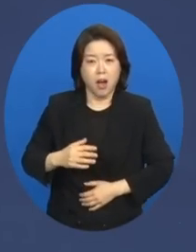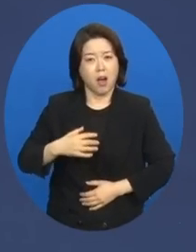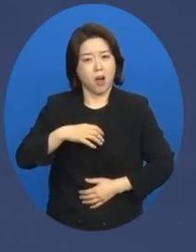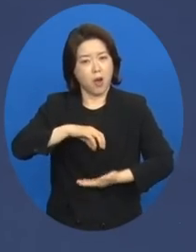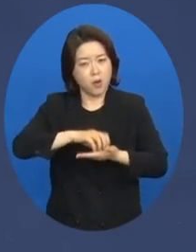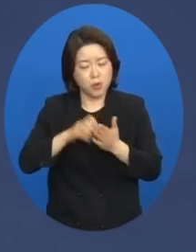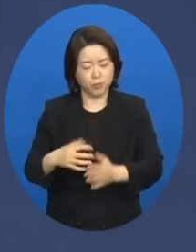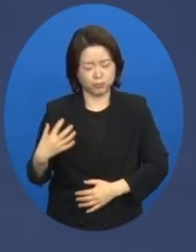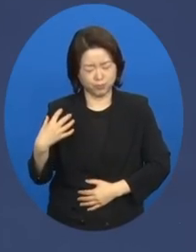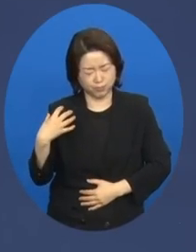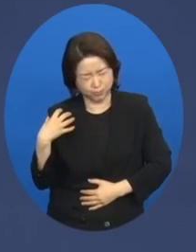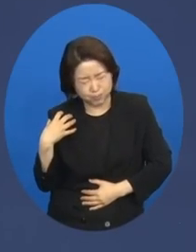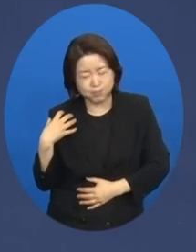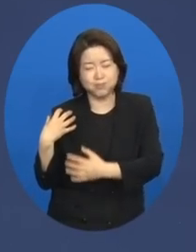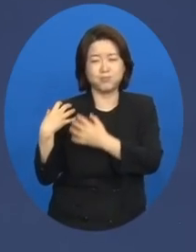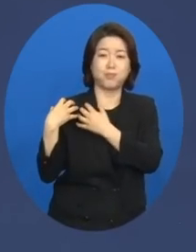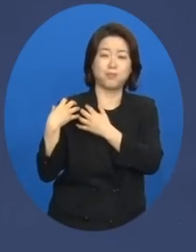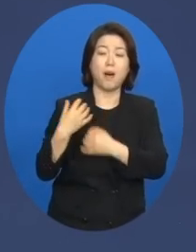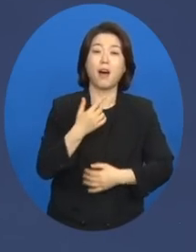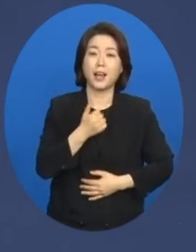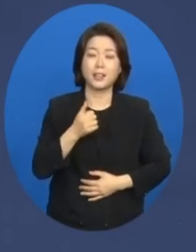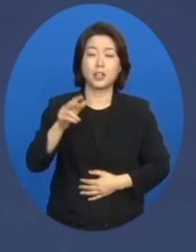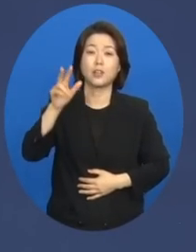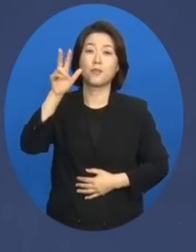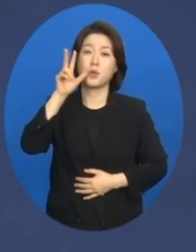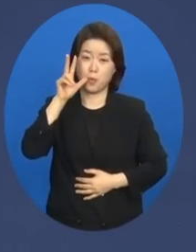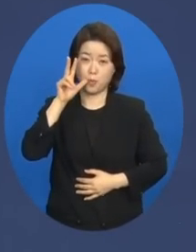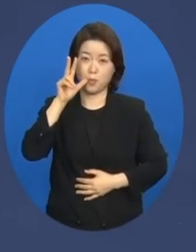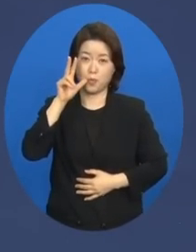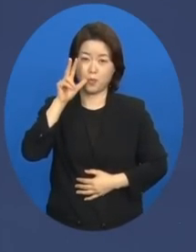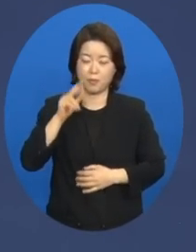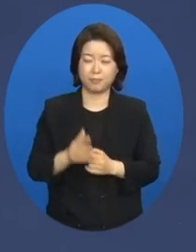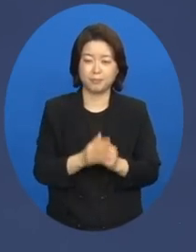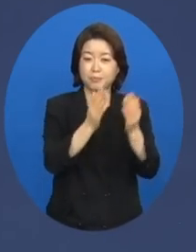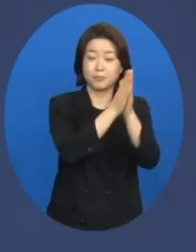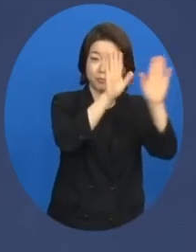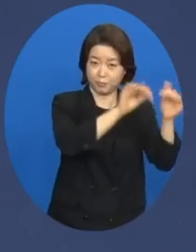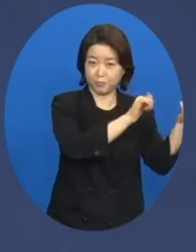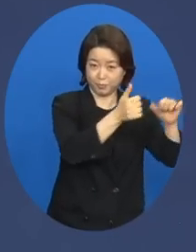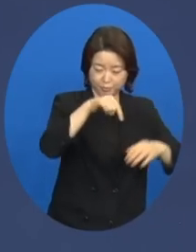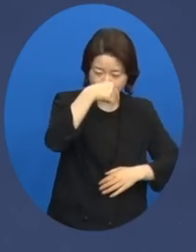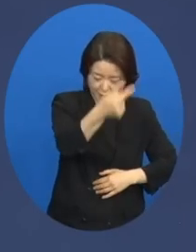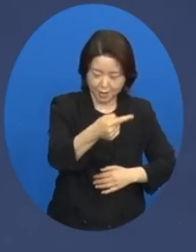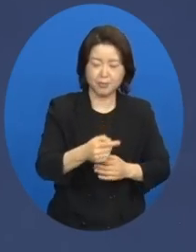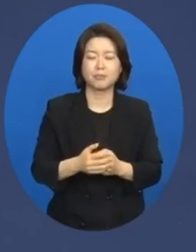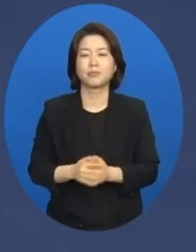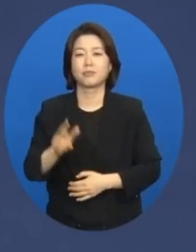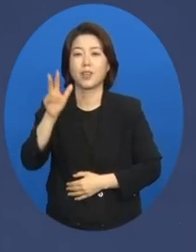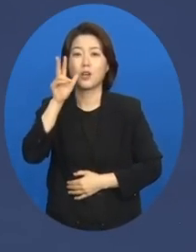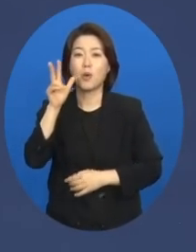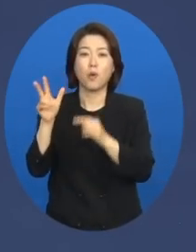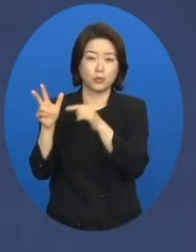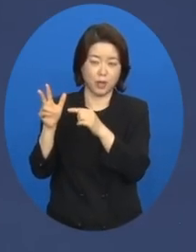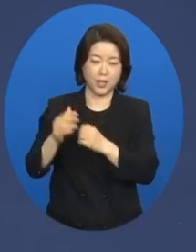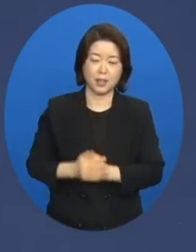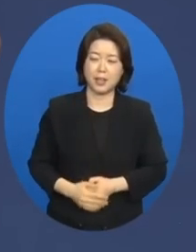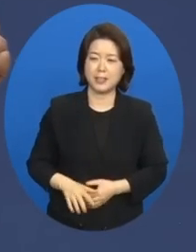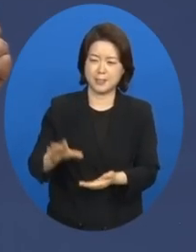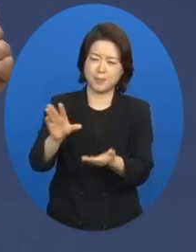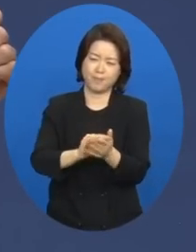압박에 잔뜩 질려있던 여호수아에게 모세가 죽고 난 다음 여호수아에게 그